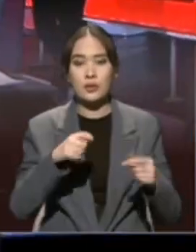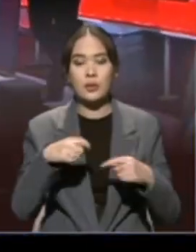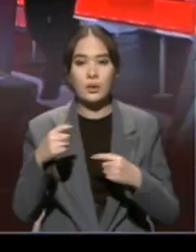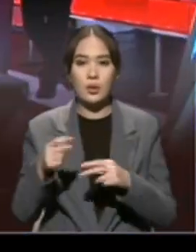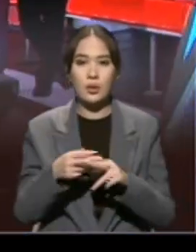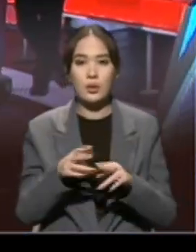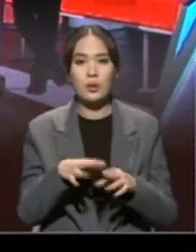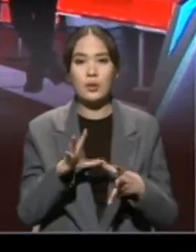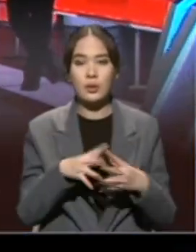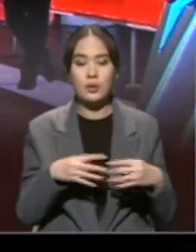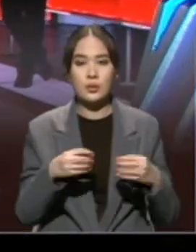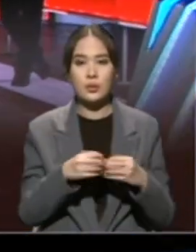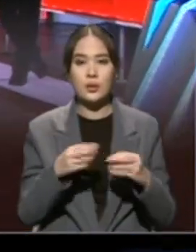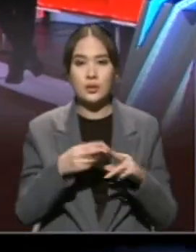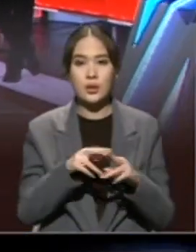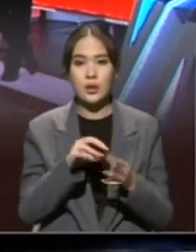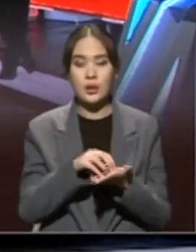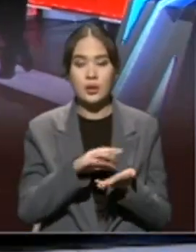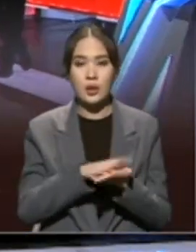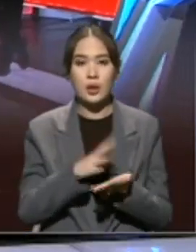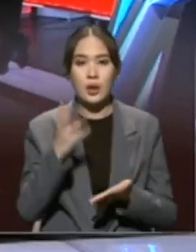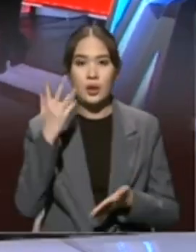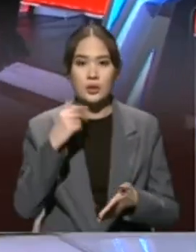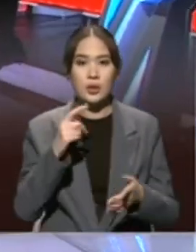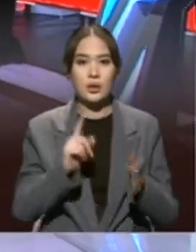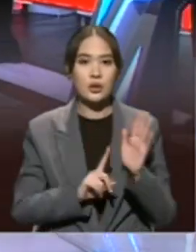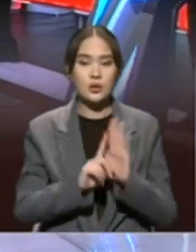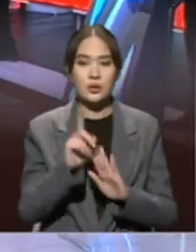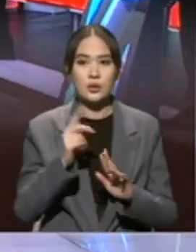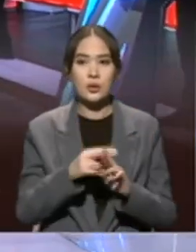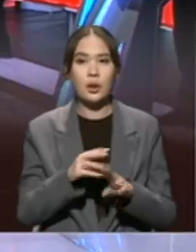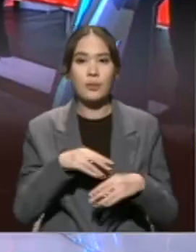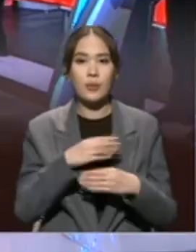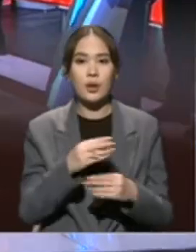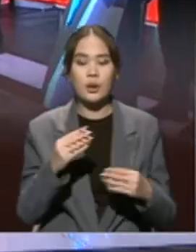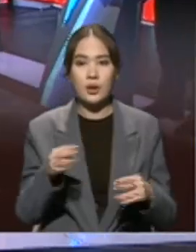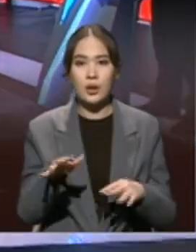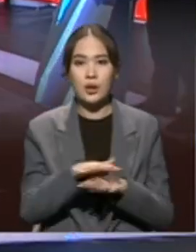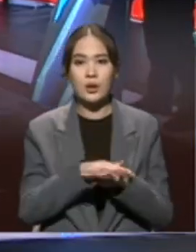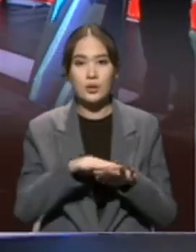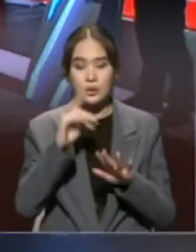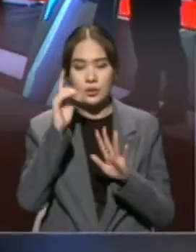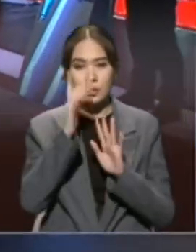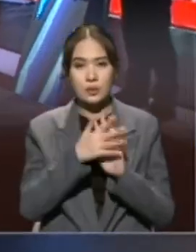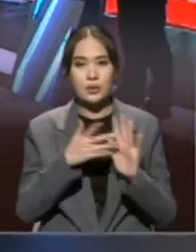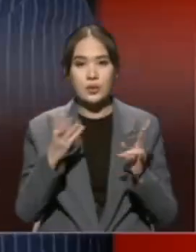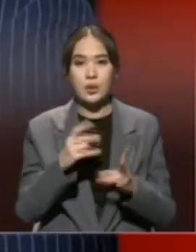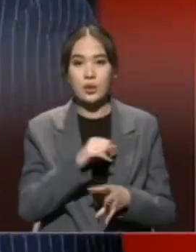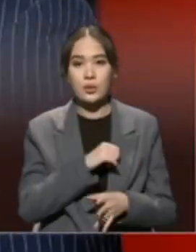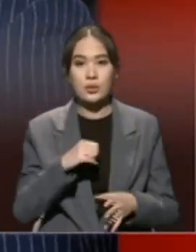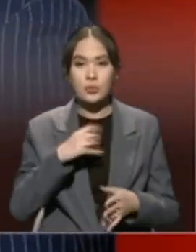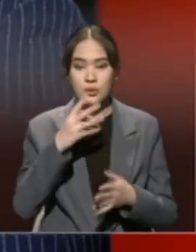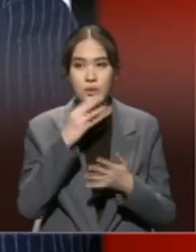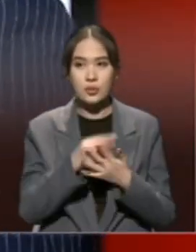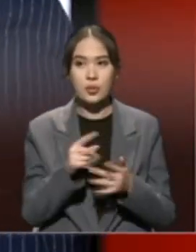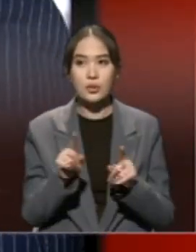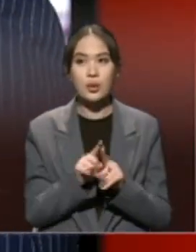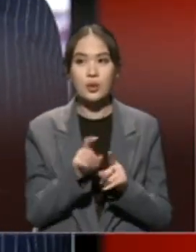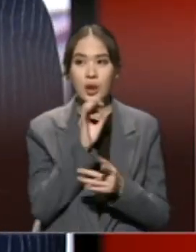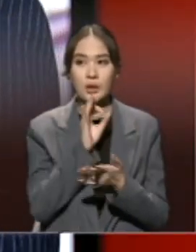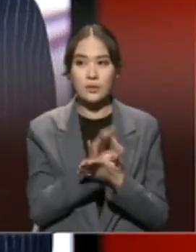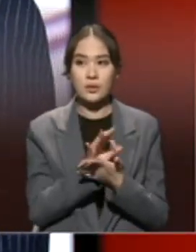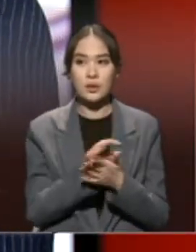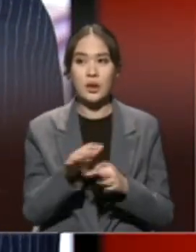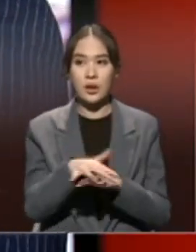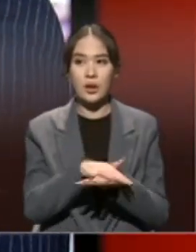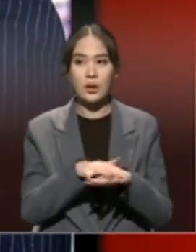отбасы бағдарлама тағы да ажиотаж басталады. Бірақ та берілетін халық бұны түсіну керек. Яғни біз өзіміздің қолымызда да көп нәрсе тұр. Яғни